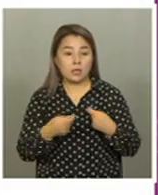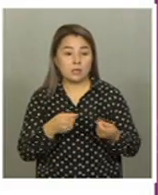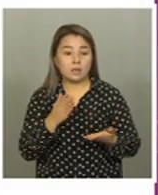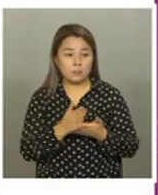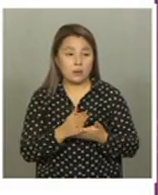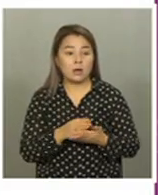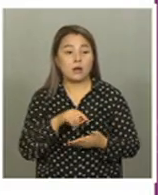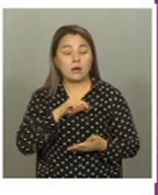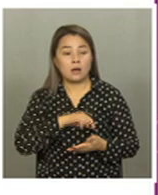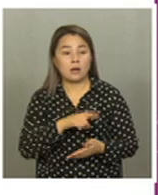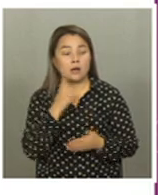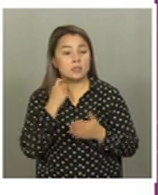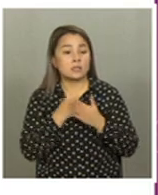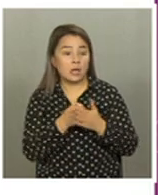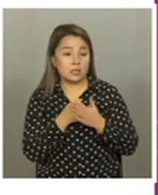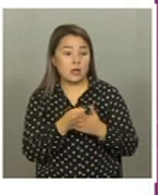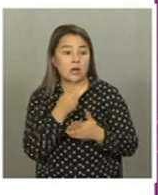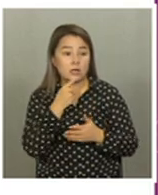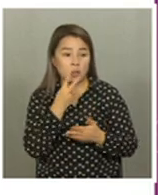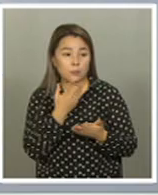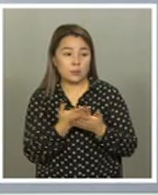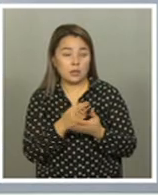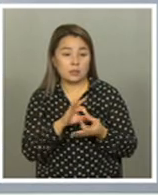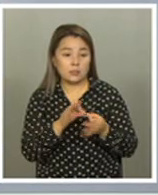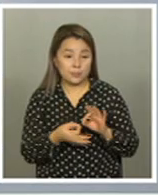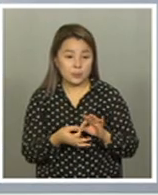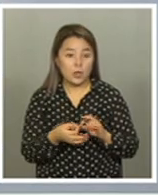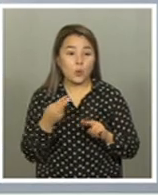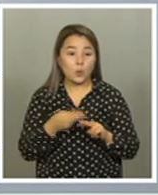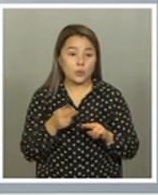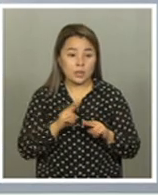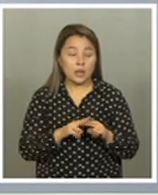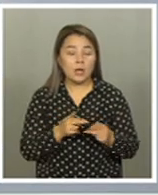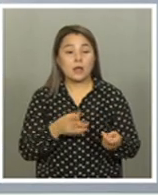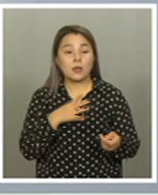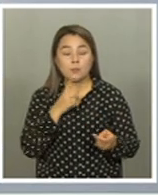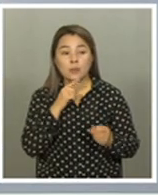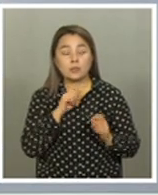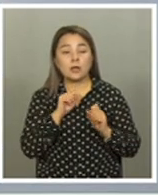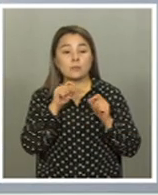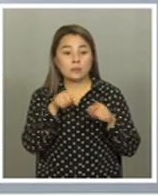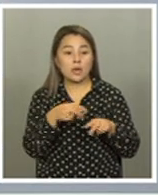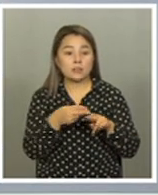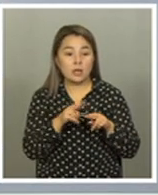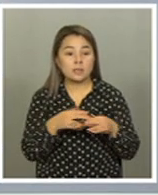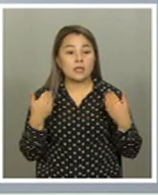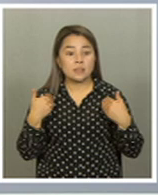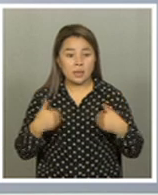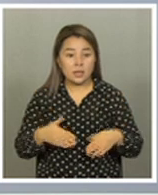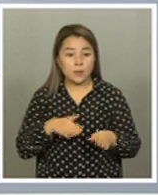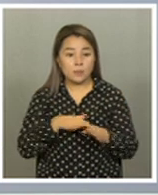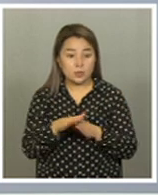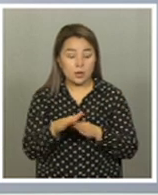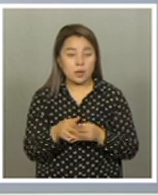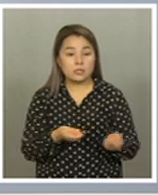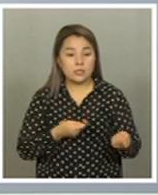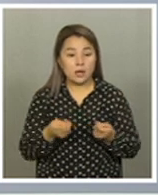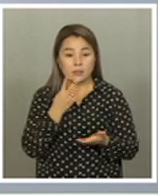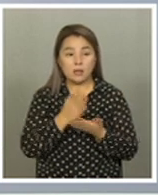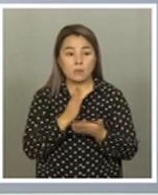Артерия қызыл түспен көрсетілген, яғни ол келген қанды бүкіл денеге тасымалдайды.